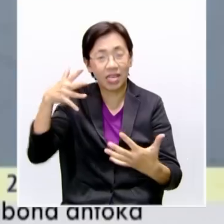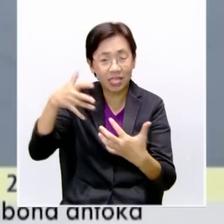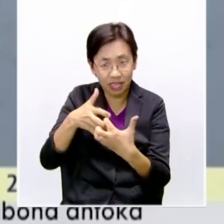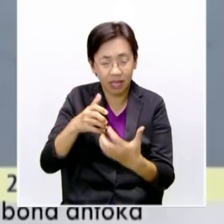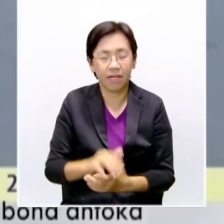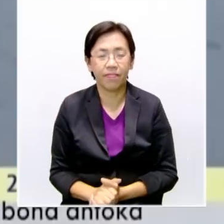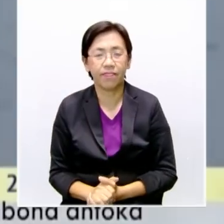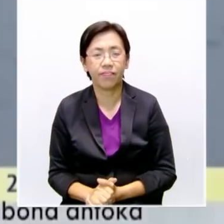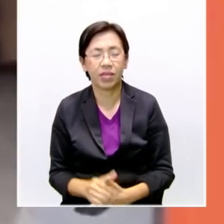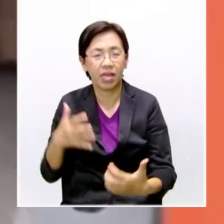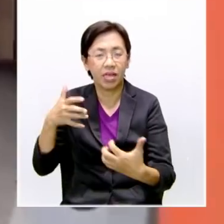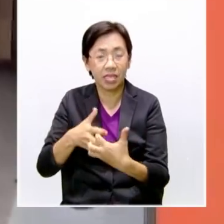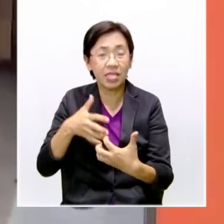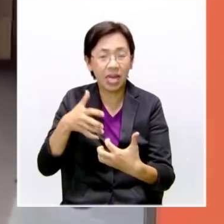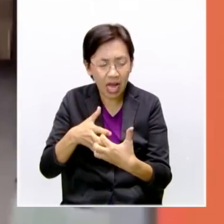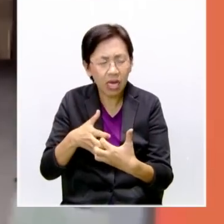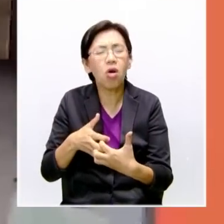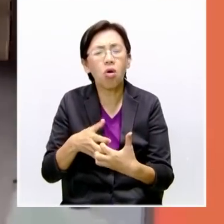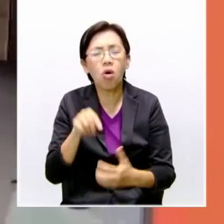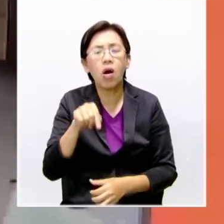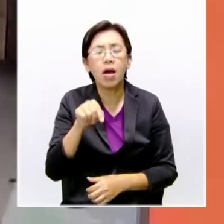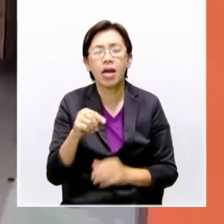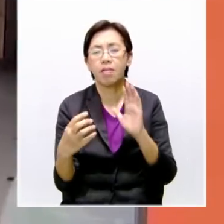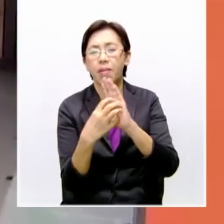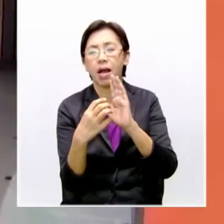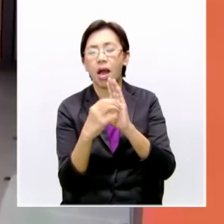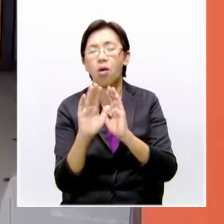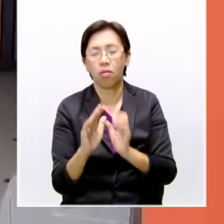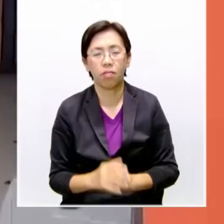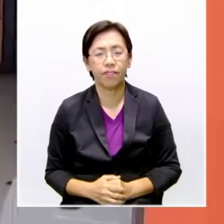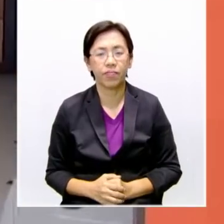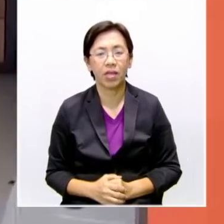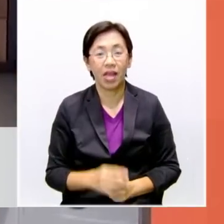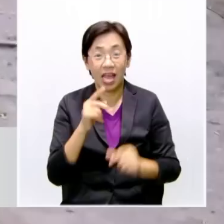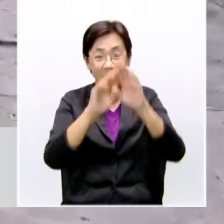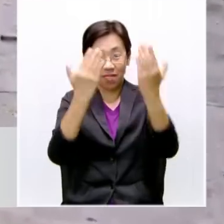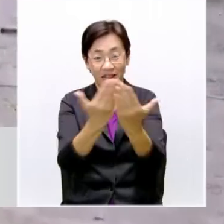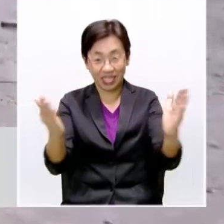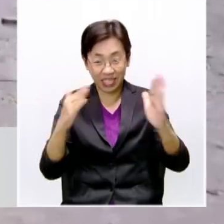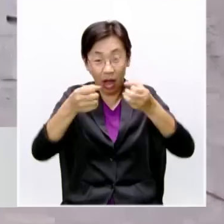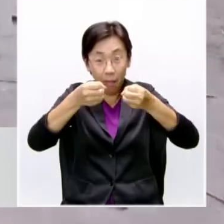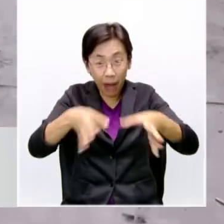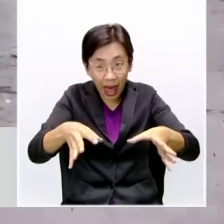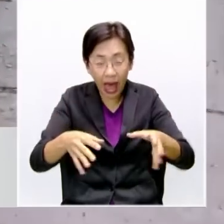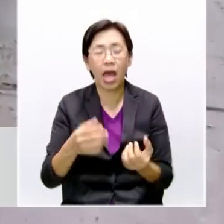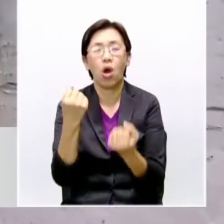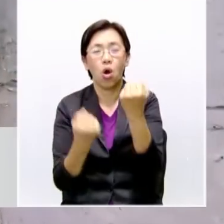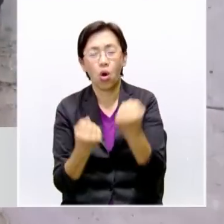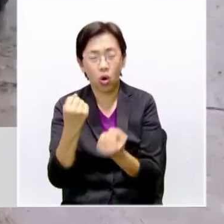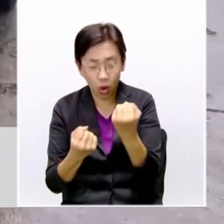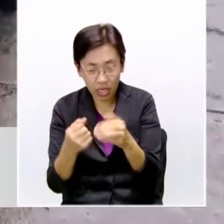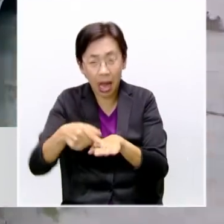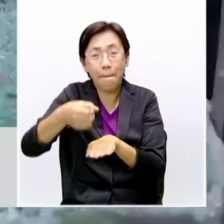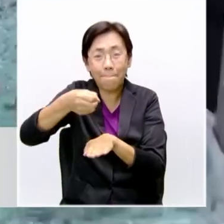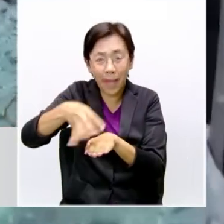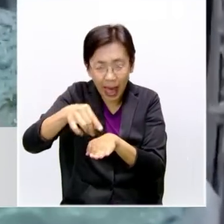ะคะเป็นเหตุการณ์ที่เกิดขึ้นในภาคกลางของประเทศค่ะกระจกที่แตกอยู่นี้นะคะคุณผู้ชมไม่ว่าจะเป็นกระจกของอาค